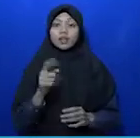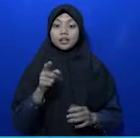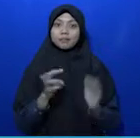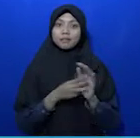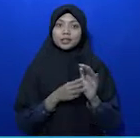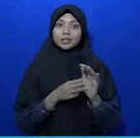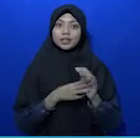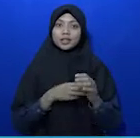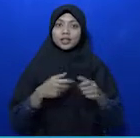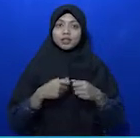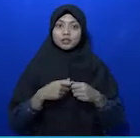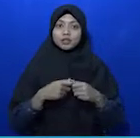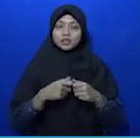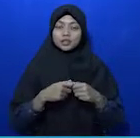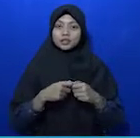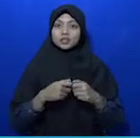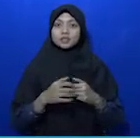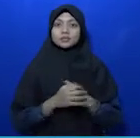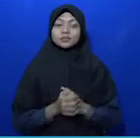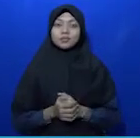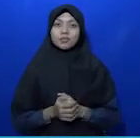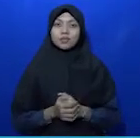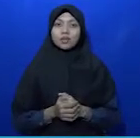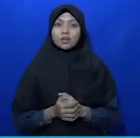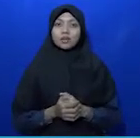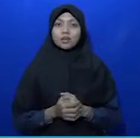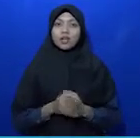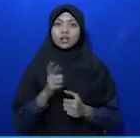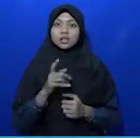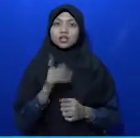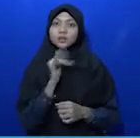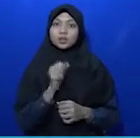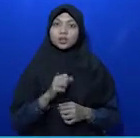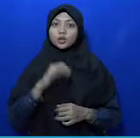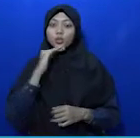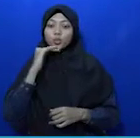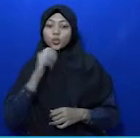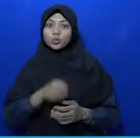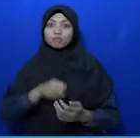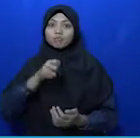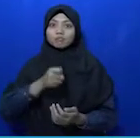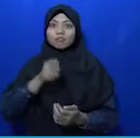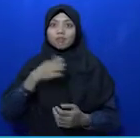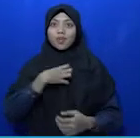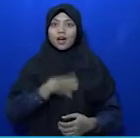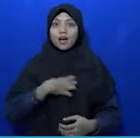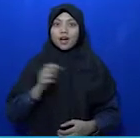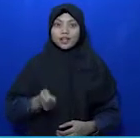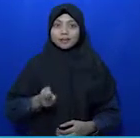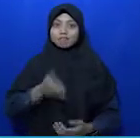investasi di Infa ya, dengan India, kita di arbitrase juga sampai sekarang, mulai tahun